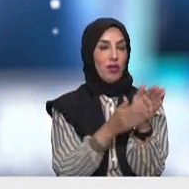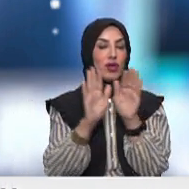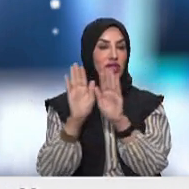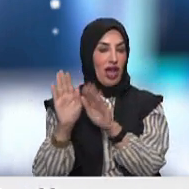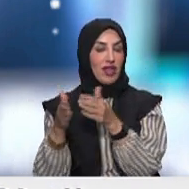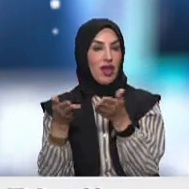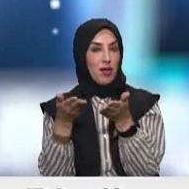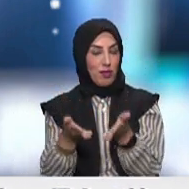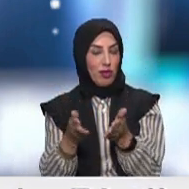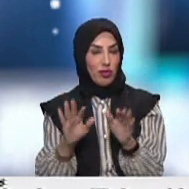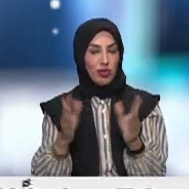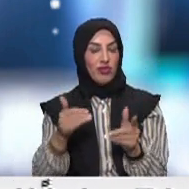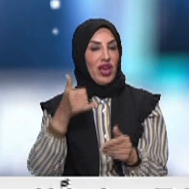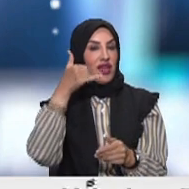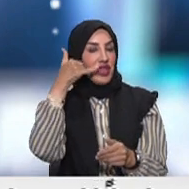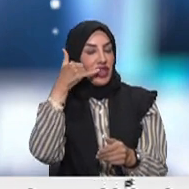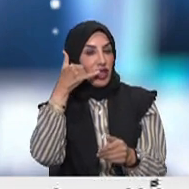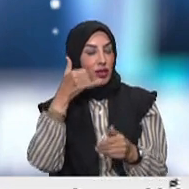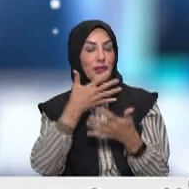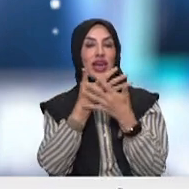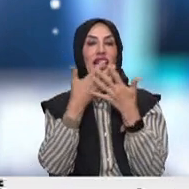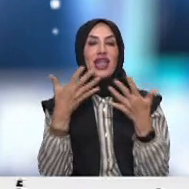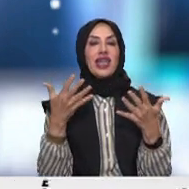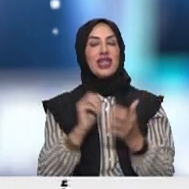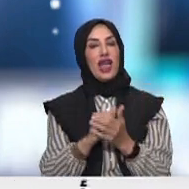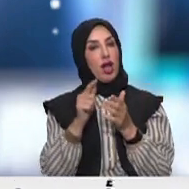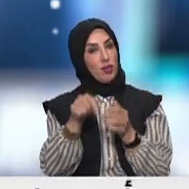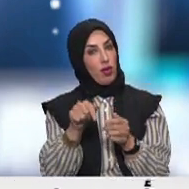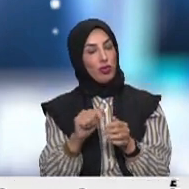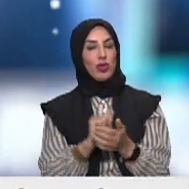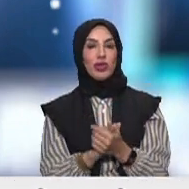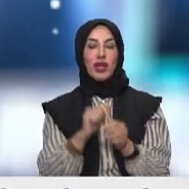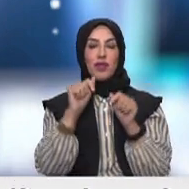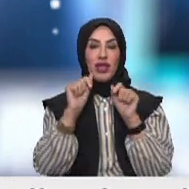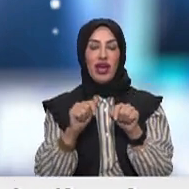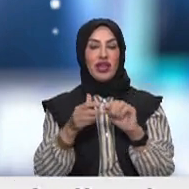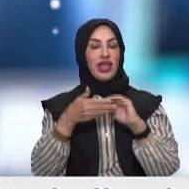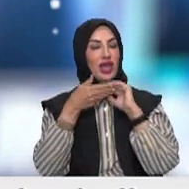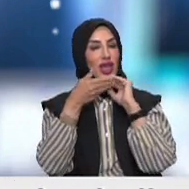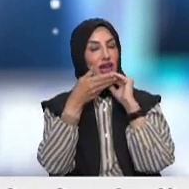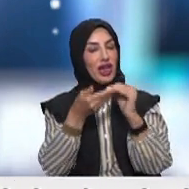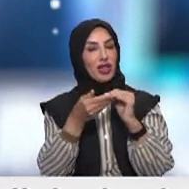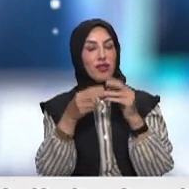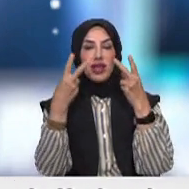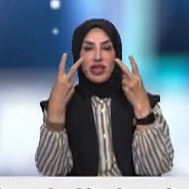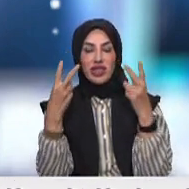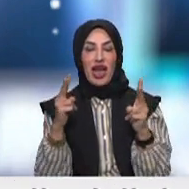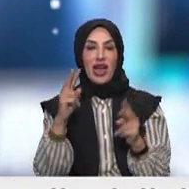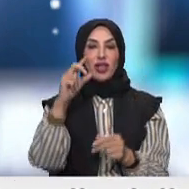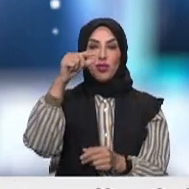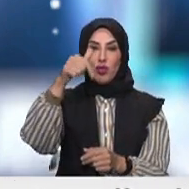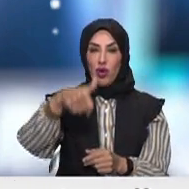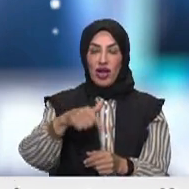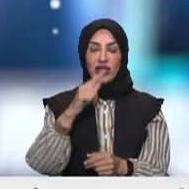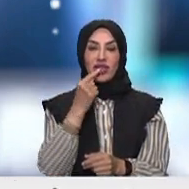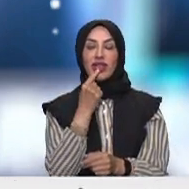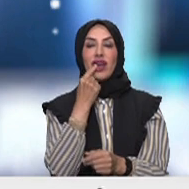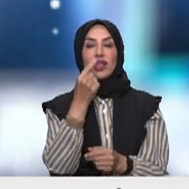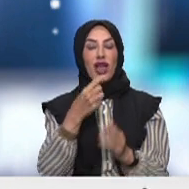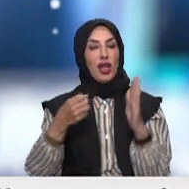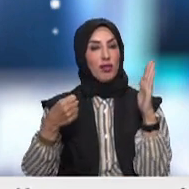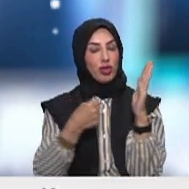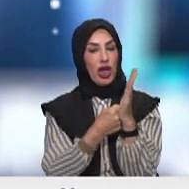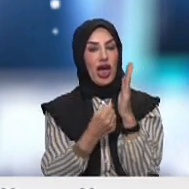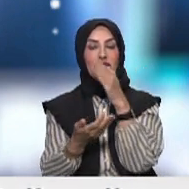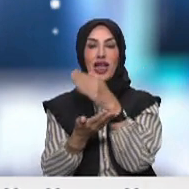الموحد واوضح البيان الصادر عن الوزاره ان هذه الخدمه تسمح للمواطنين بطلب شهاده لمن